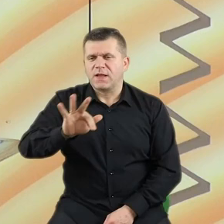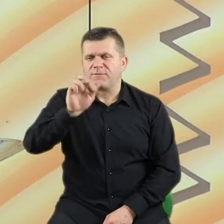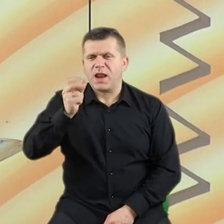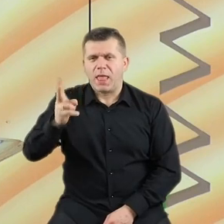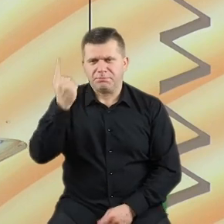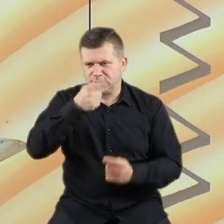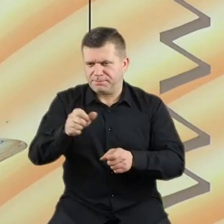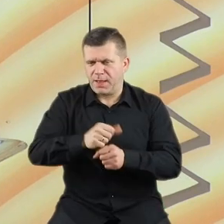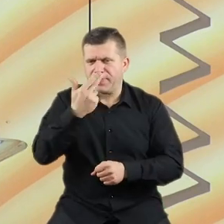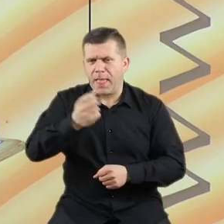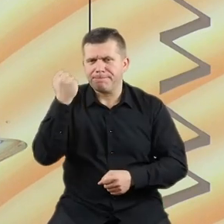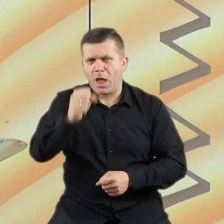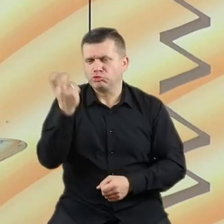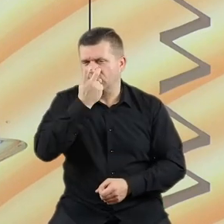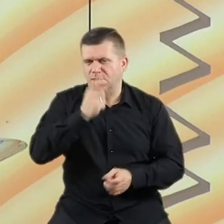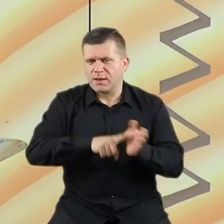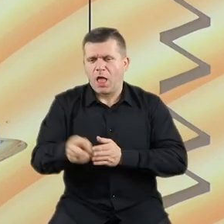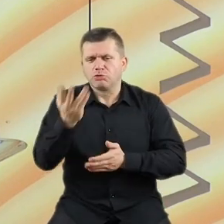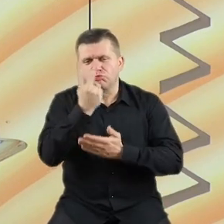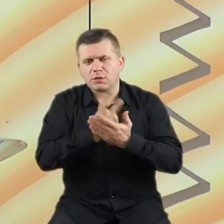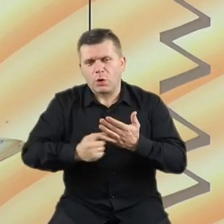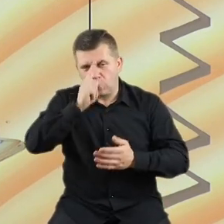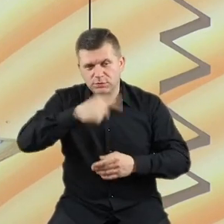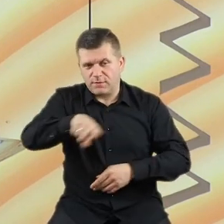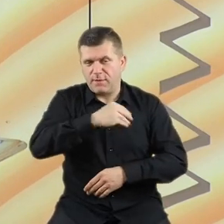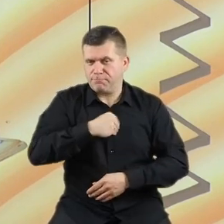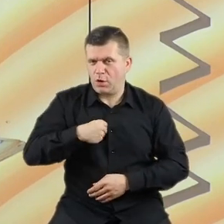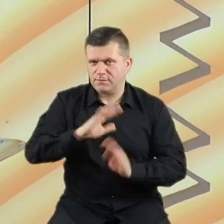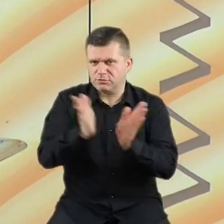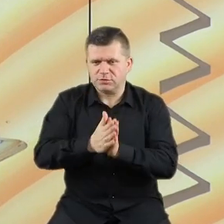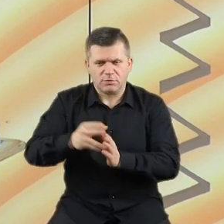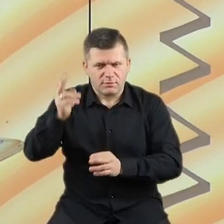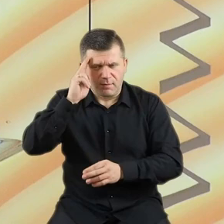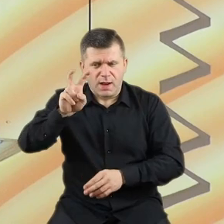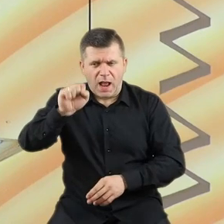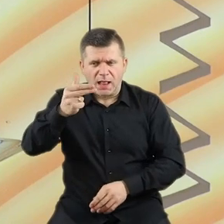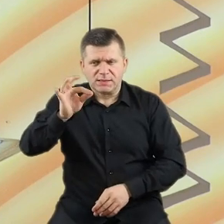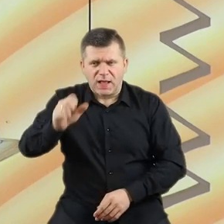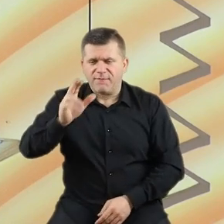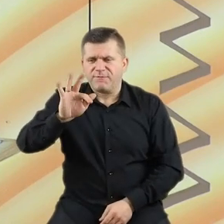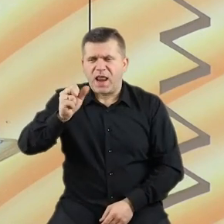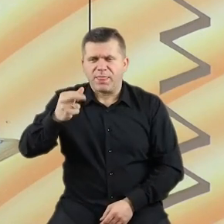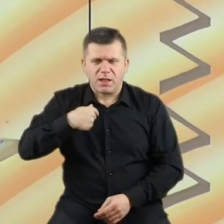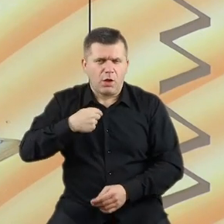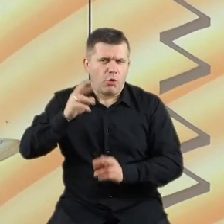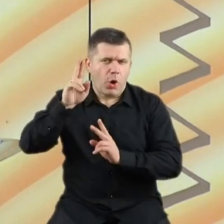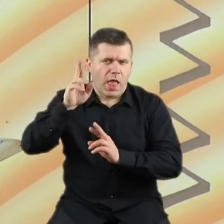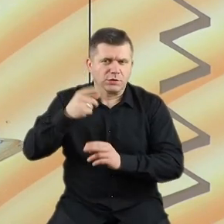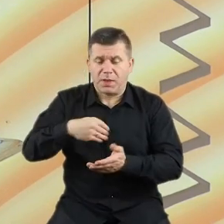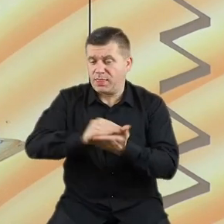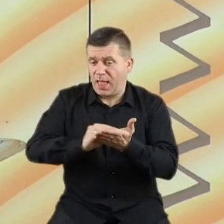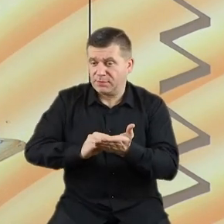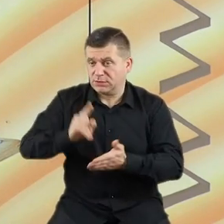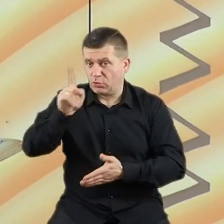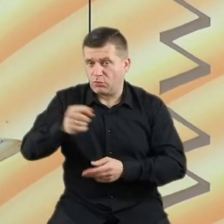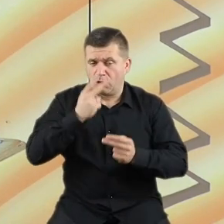interesujący dla czytelnika w Polsce z racji tego, że jednak no, wszyscy kojarzymy tego Hansa Franka. No i napisałam do niego. On